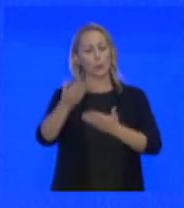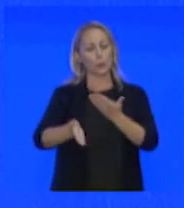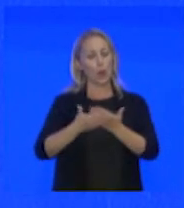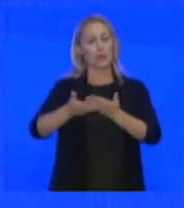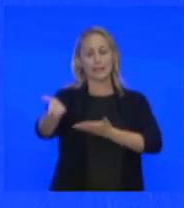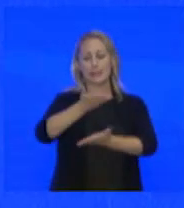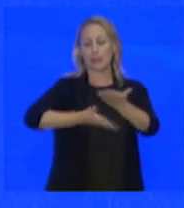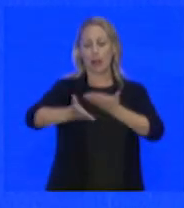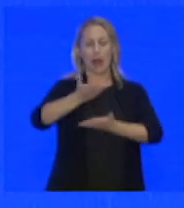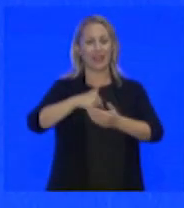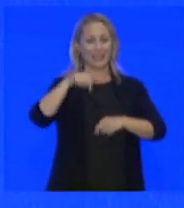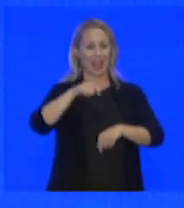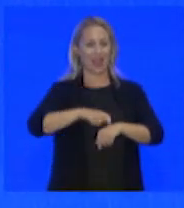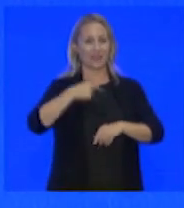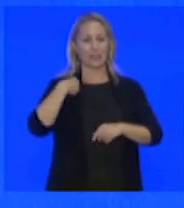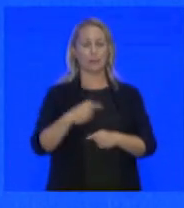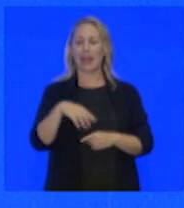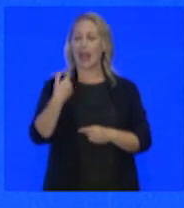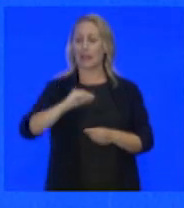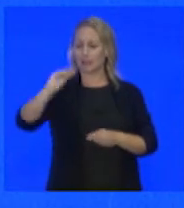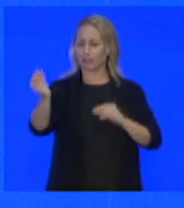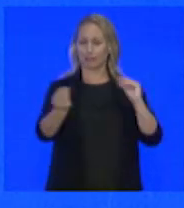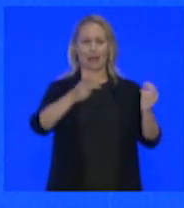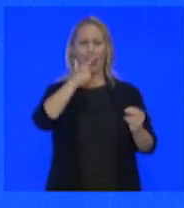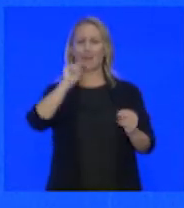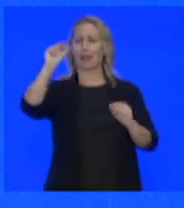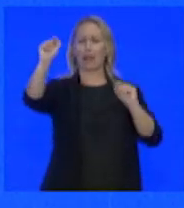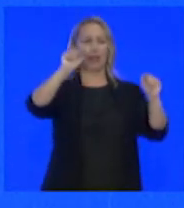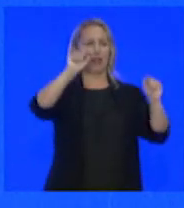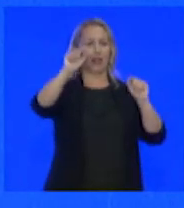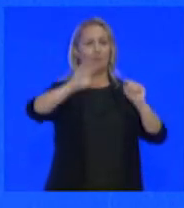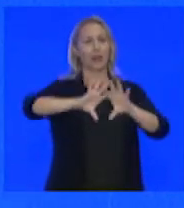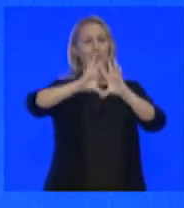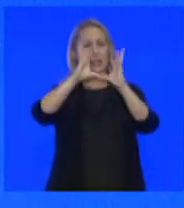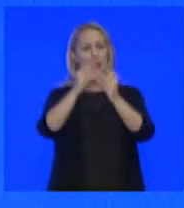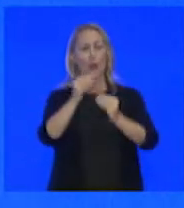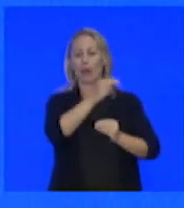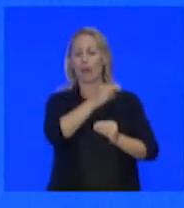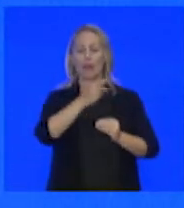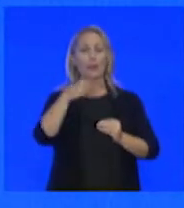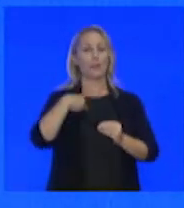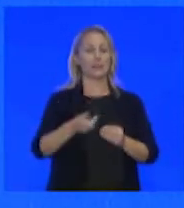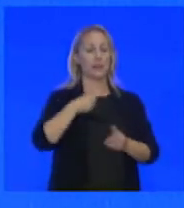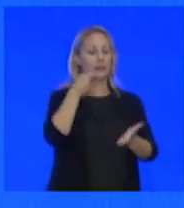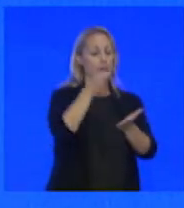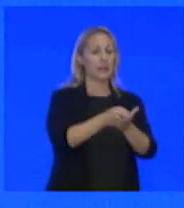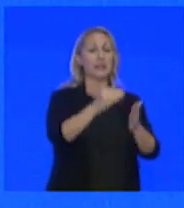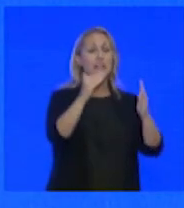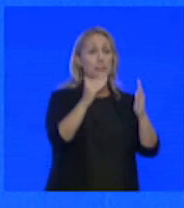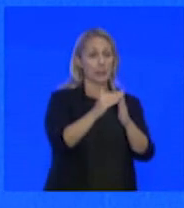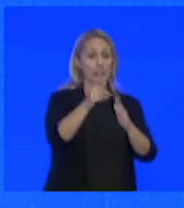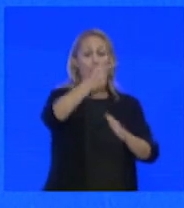Συγκεντρώνει τα διάσπαρτα επενδυτικά κίνητρα συμπεριλαμβανομένων και αυτών της αγοράς ακινήτων. Και